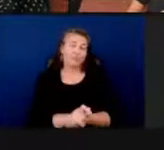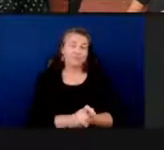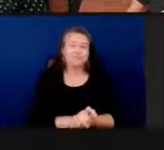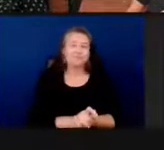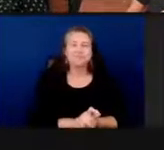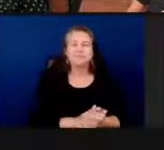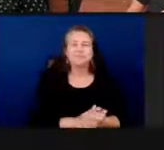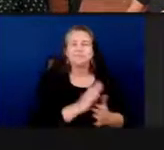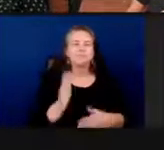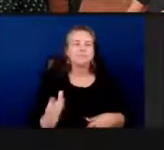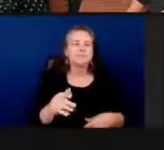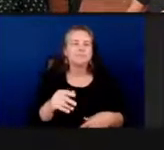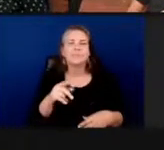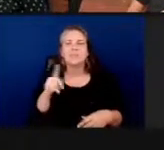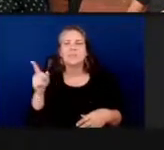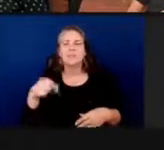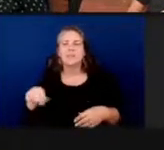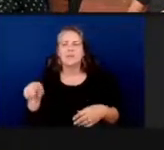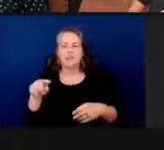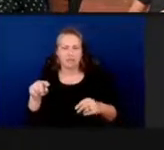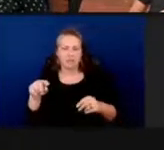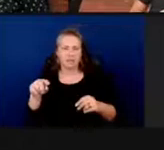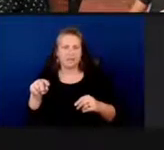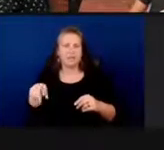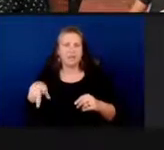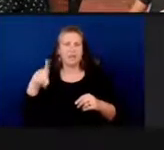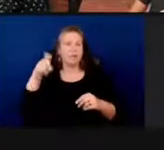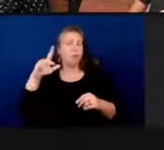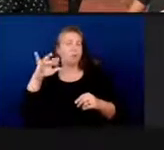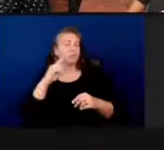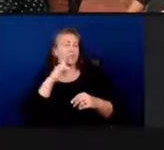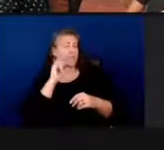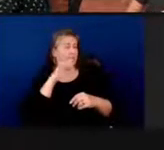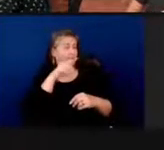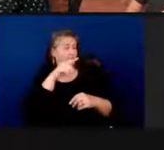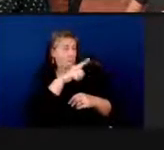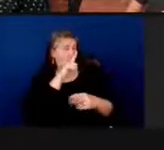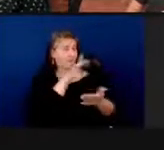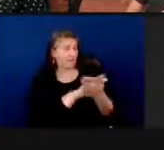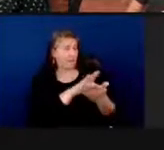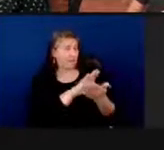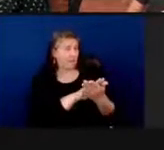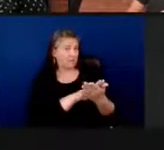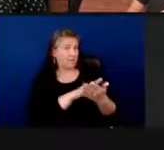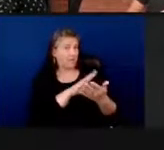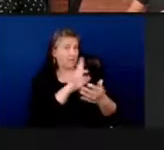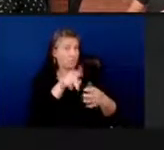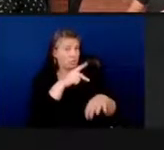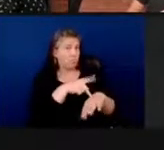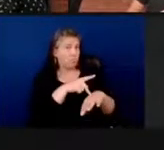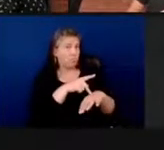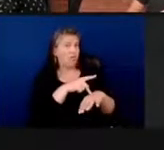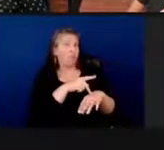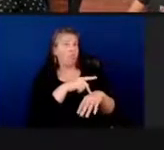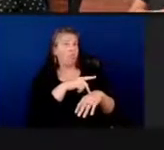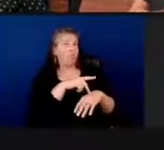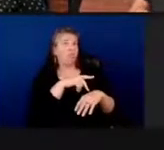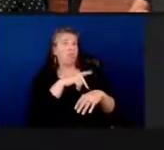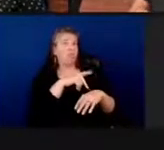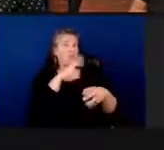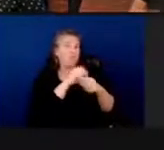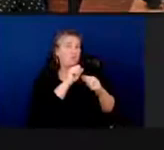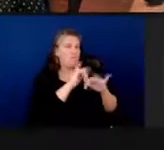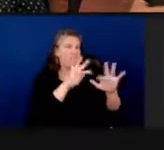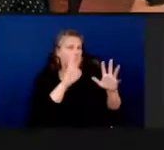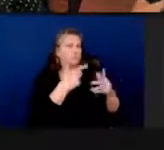Ikiwa wewe ni mwalimu mkuu wa JCBE na ambaye uko hapa,